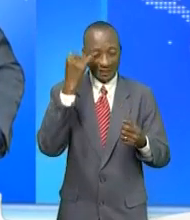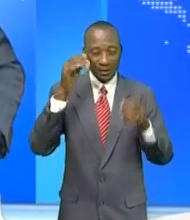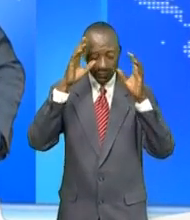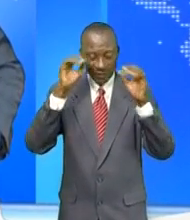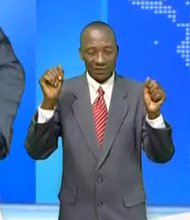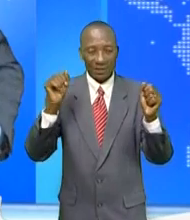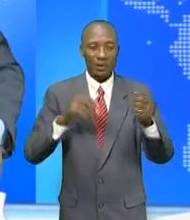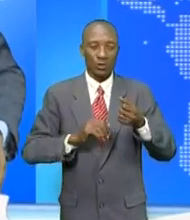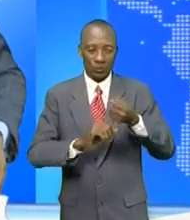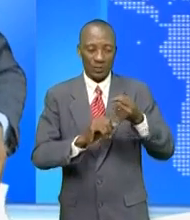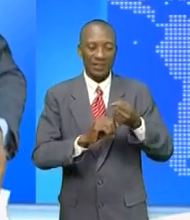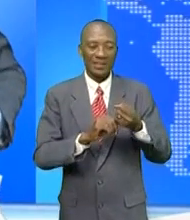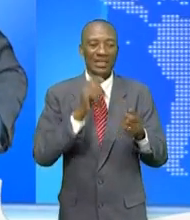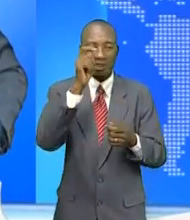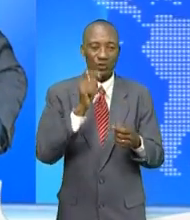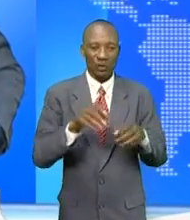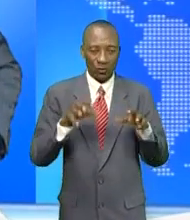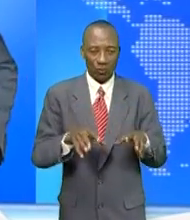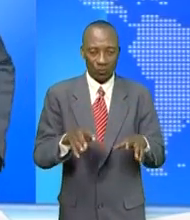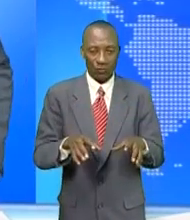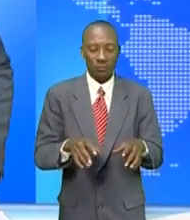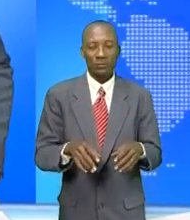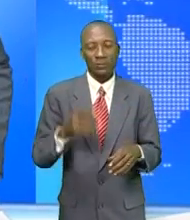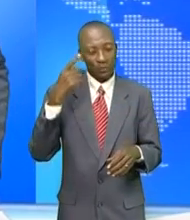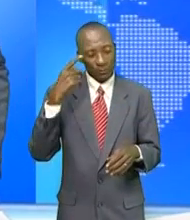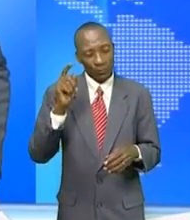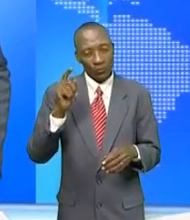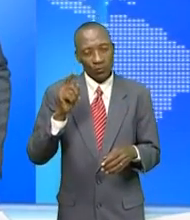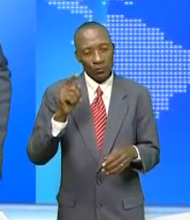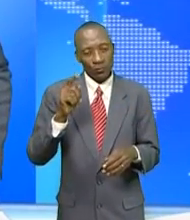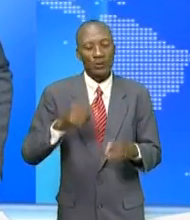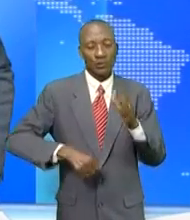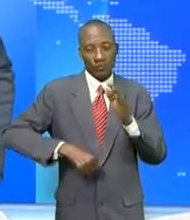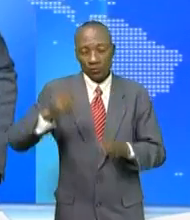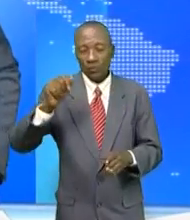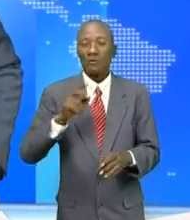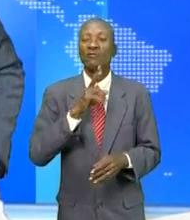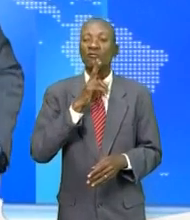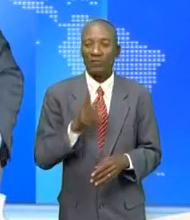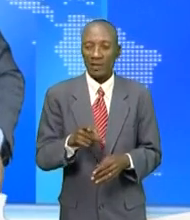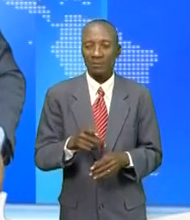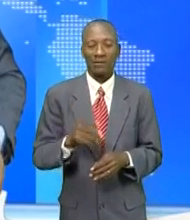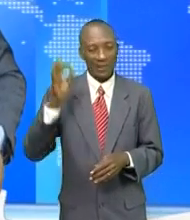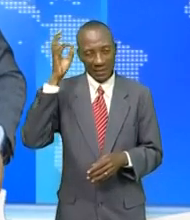bien, les présidents de la République, Nana Mwanwanina, et les groupes Monseigneur Catalico